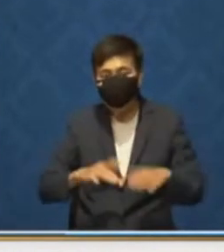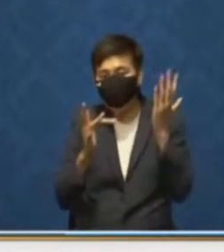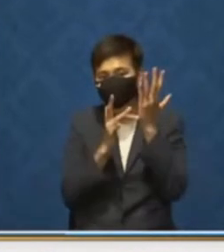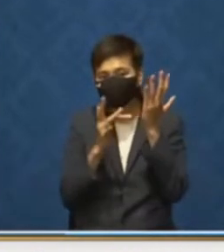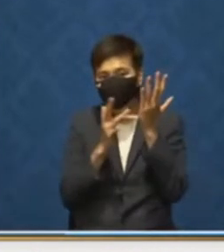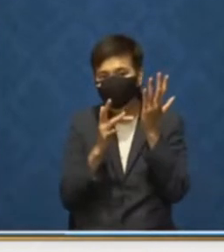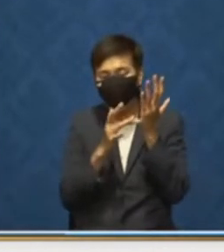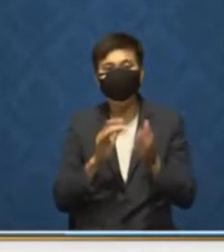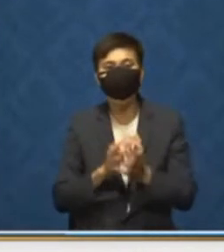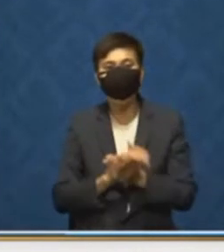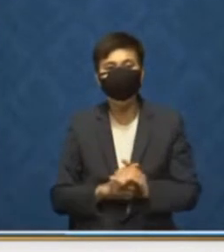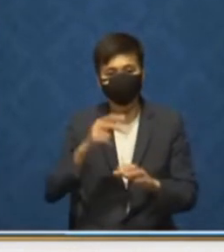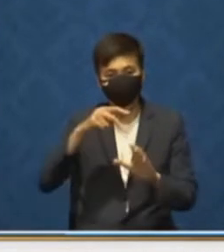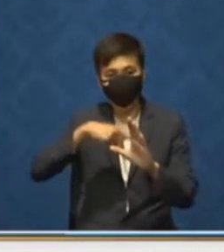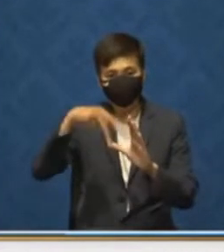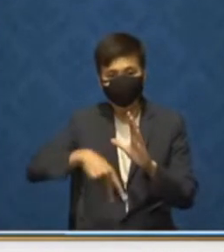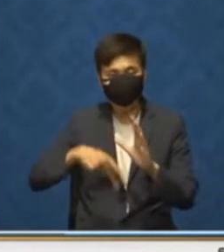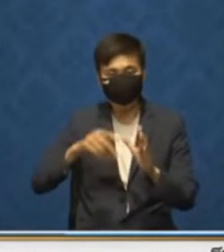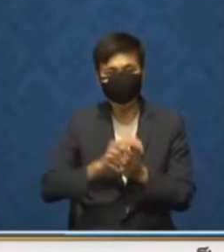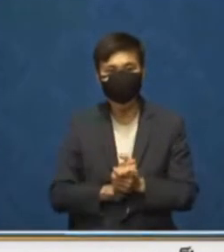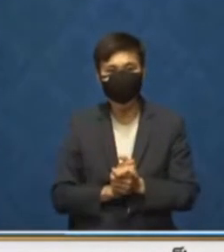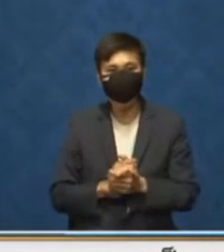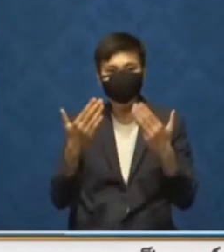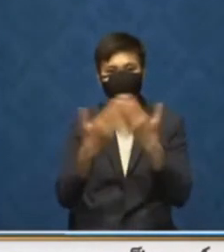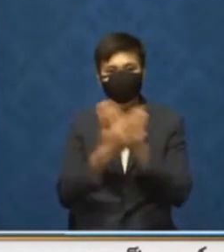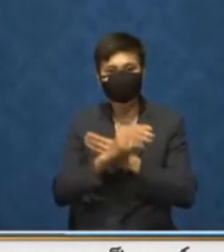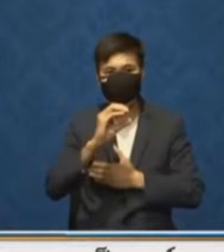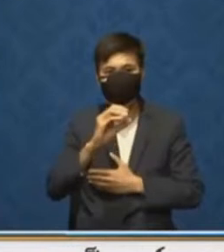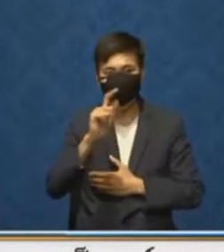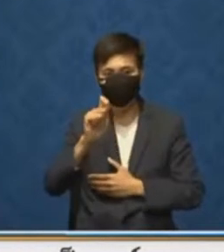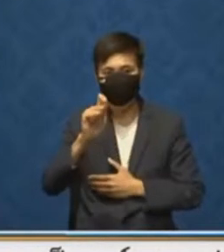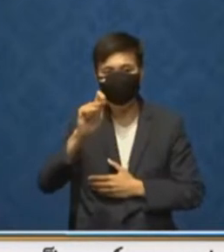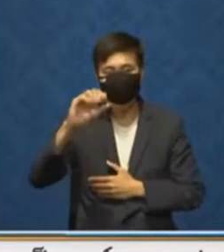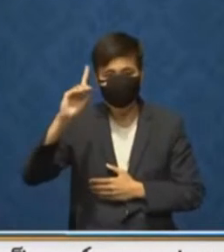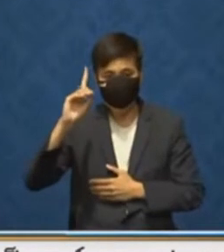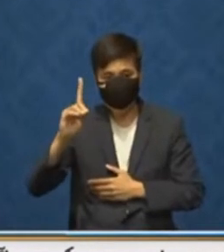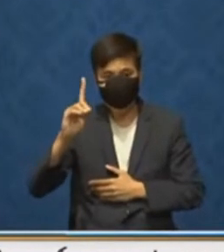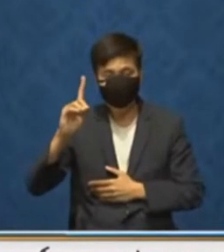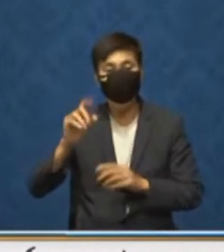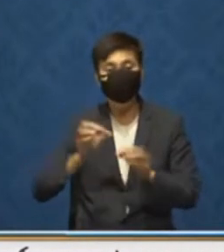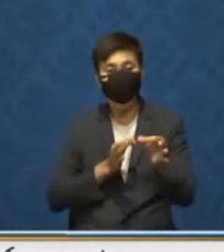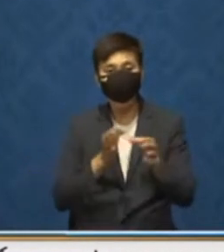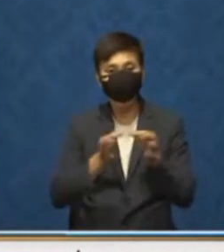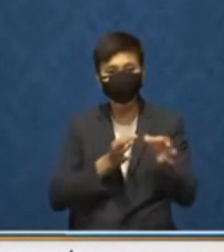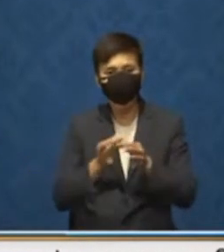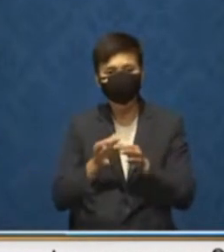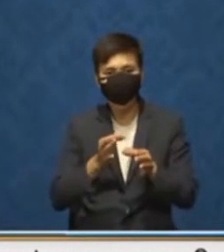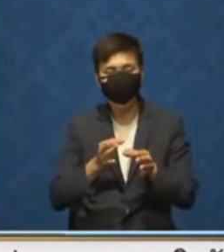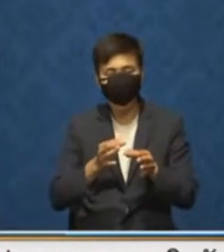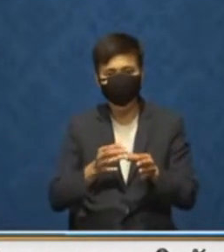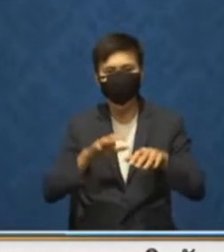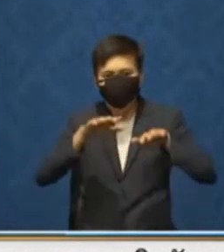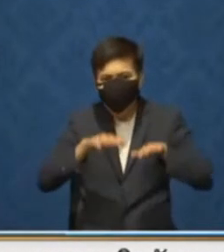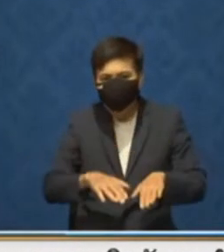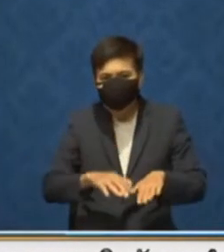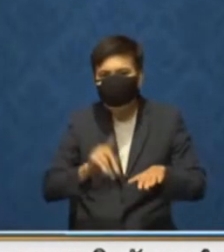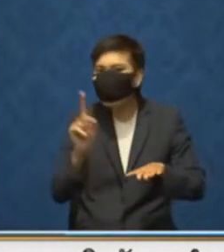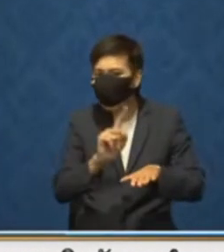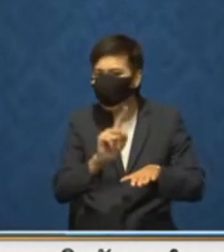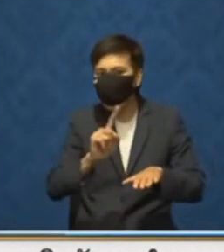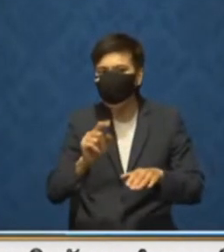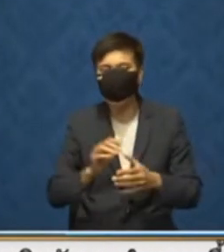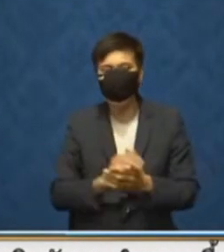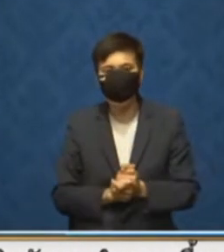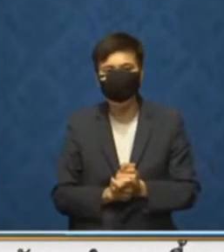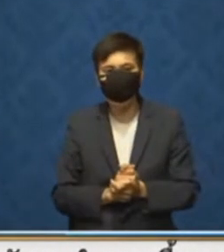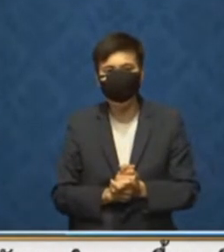เป็น c abโหไอ้นี่โคตรมันเลยเดี๋ยวจะอธิบายว่ามันล็อกสเปกได้แล้วมันลดสเปคยังไงนานนี่